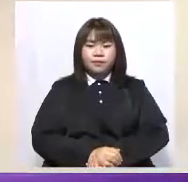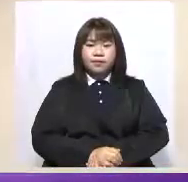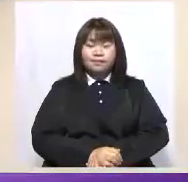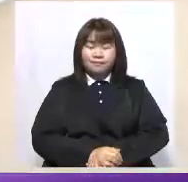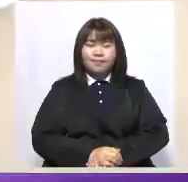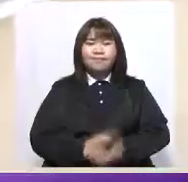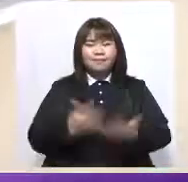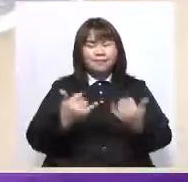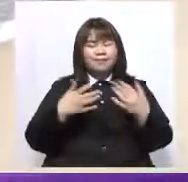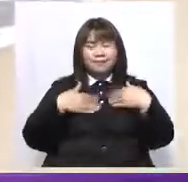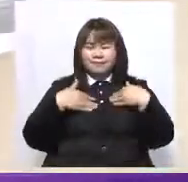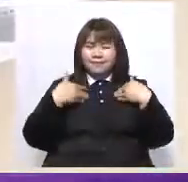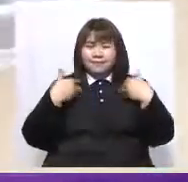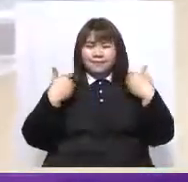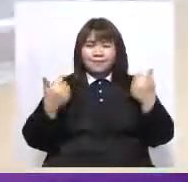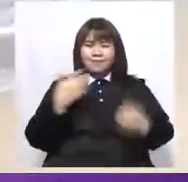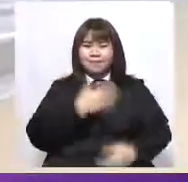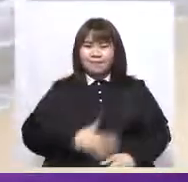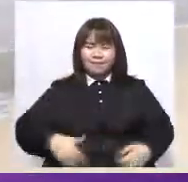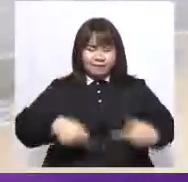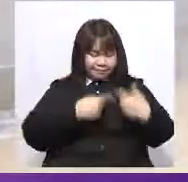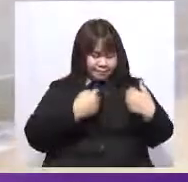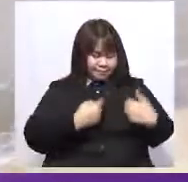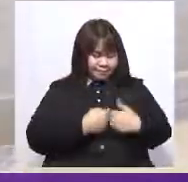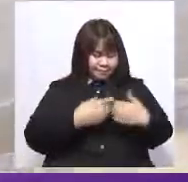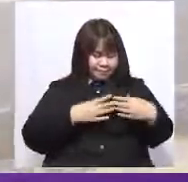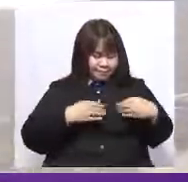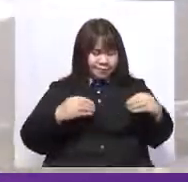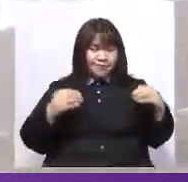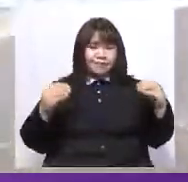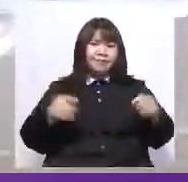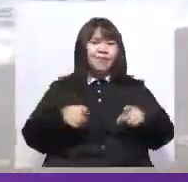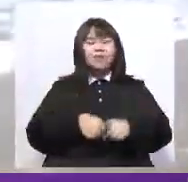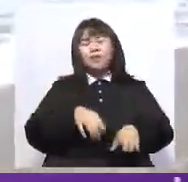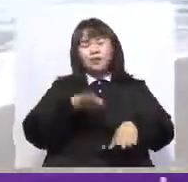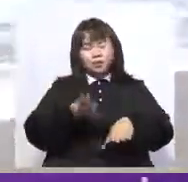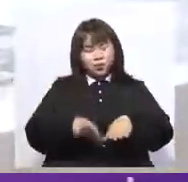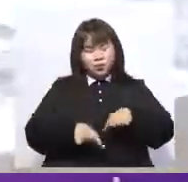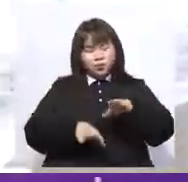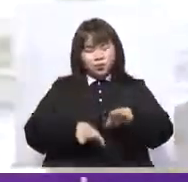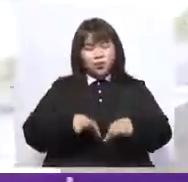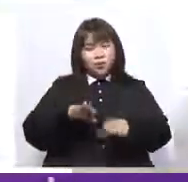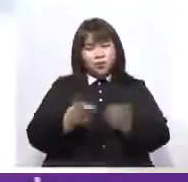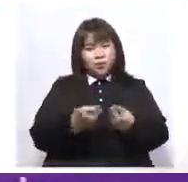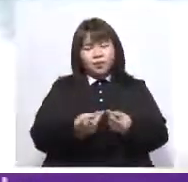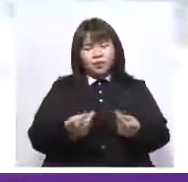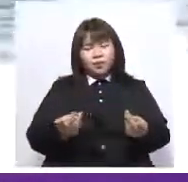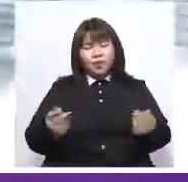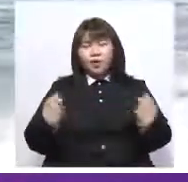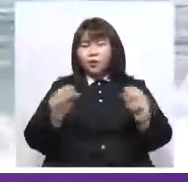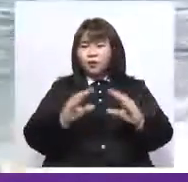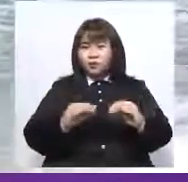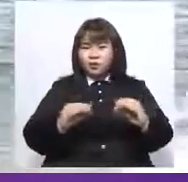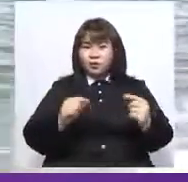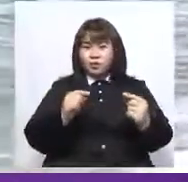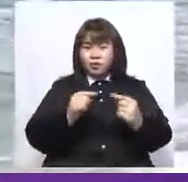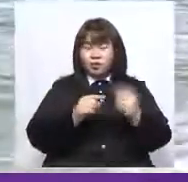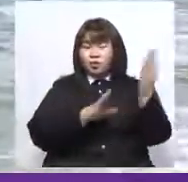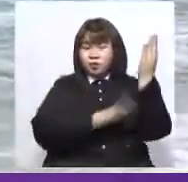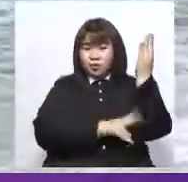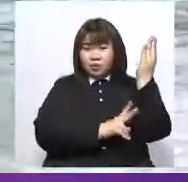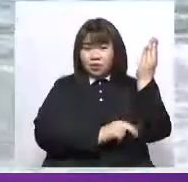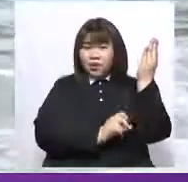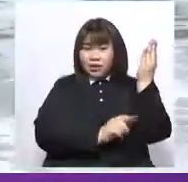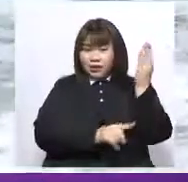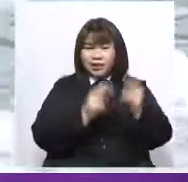นี่แหละครับสุขกายสบายใจแล้วนะครับได้เดินเอาเท้าเดินเหยียบทรายนิ่มๆละเอียดขาวๆที่บริเวณชายหาดขนอมจังหวัดนครศรีธ